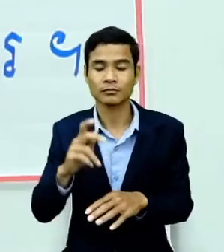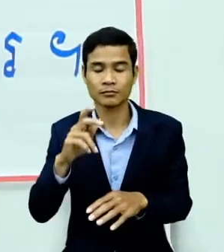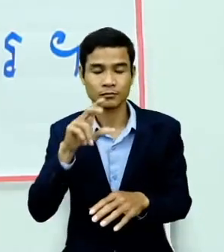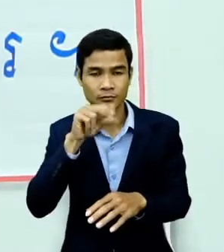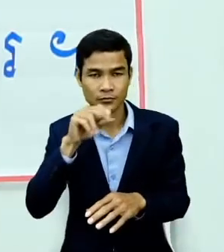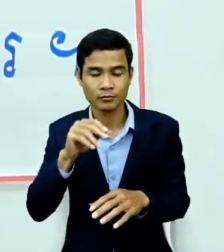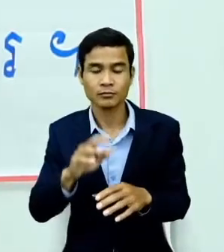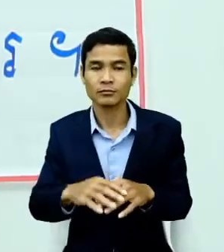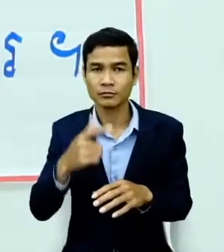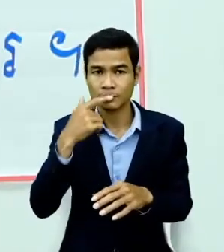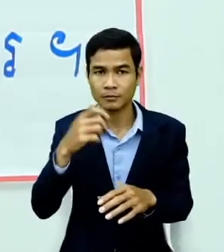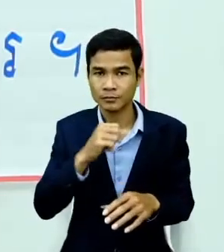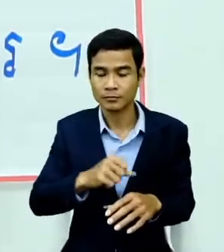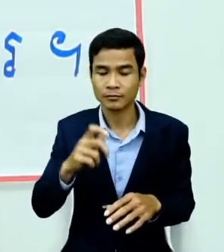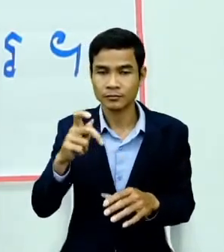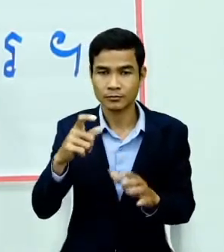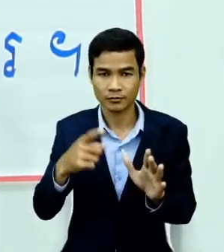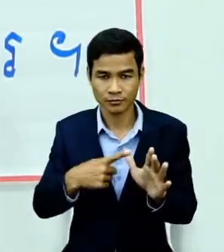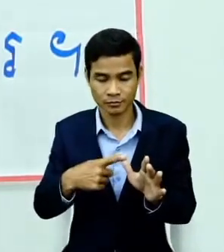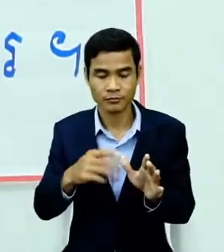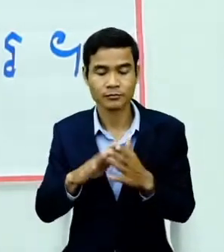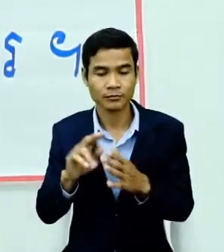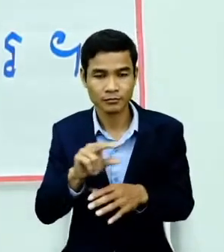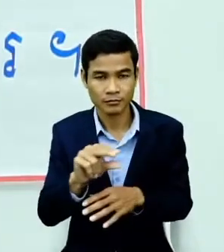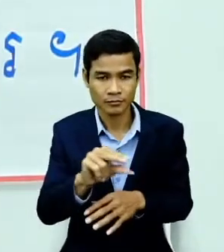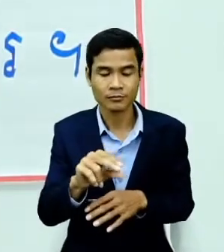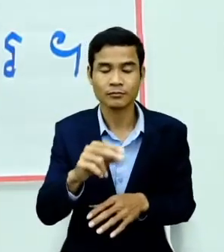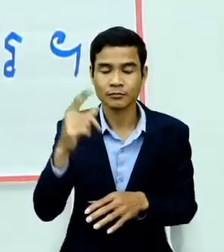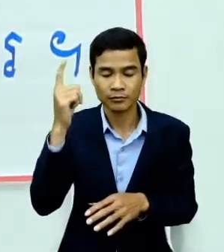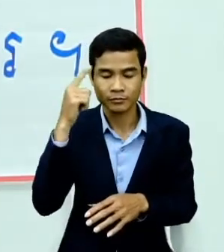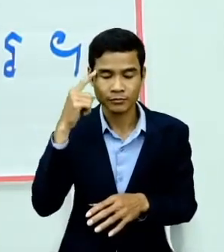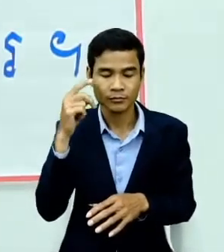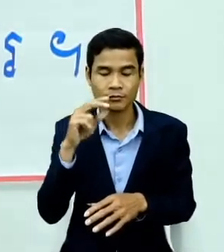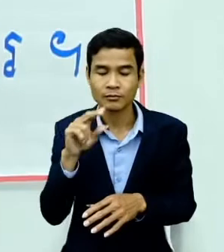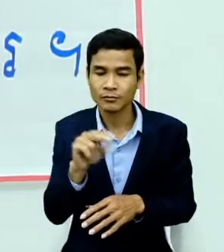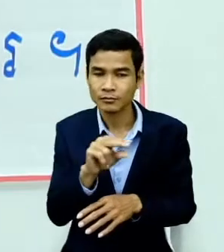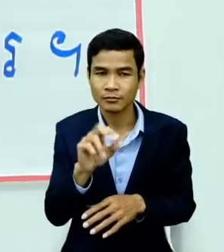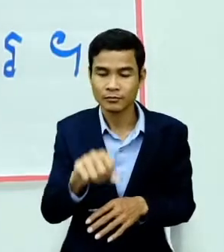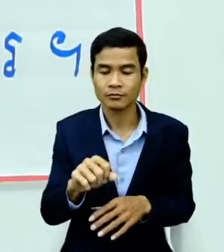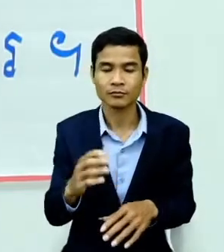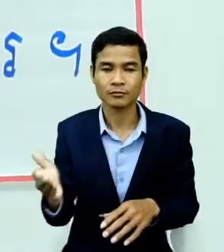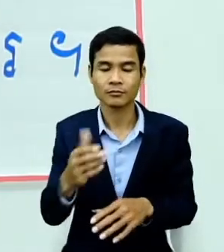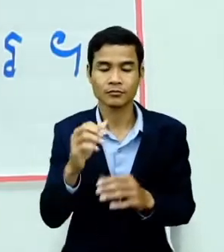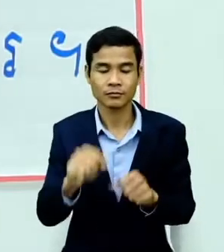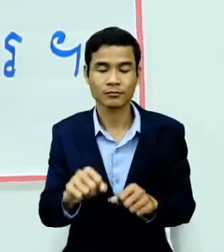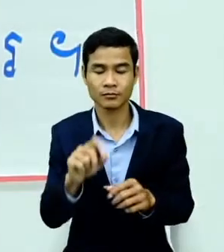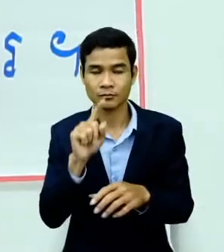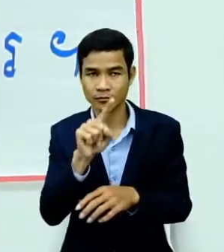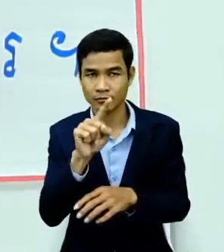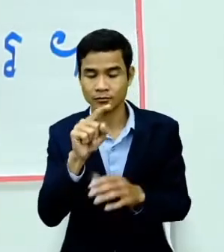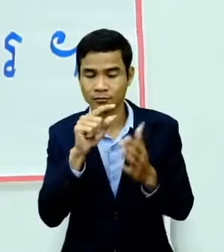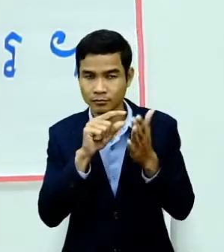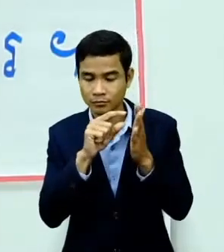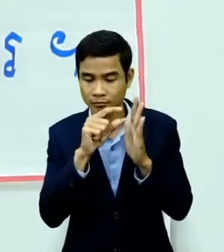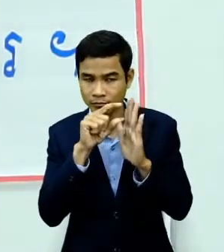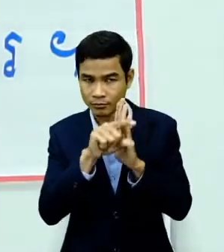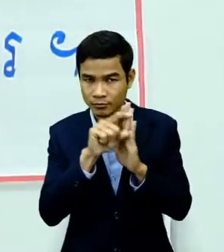ថាទាចេះហួអគុណកូនឥឡូវកូនយកចង្អុលដៃដាក់ឲ្យចំចំណងជើងម្ដង